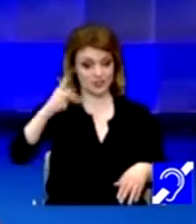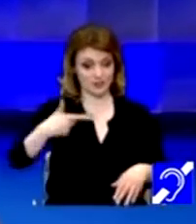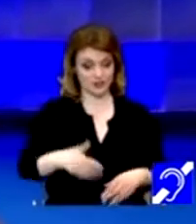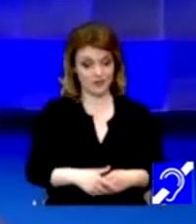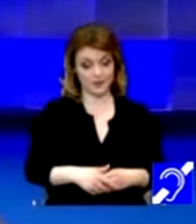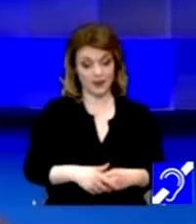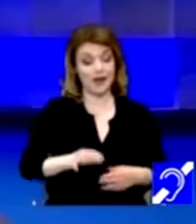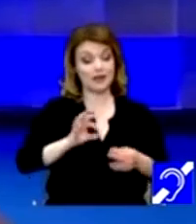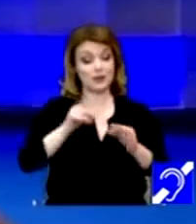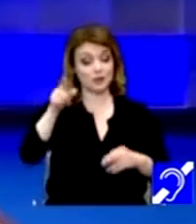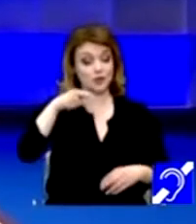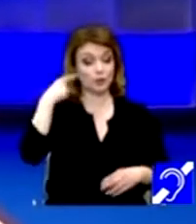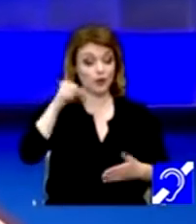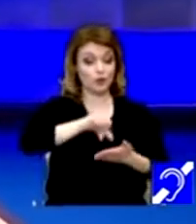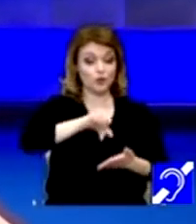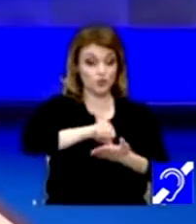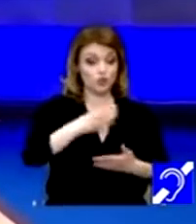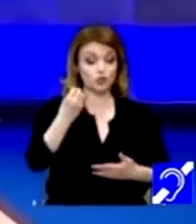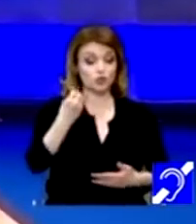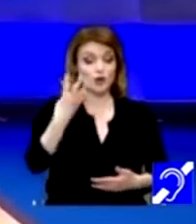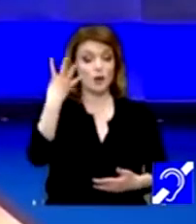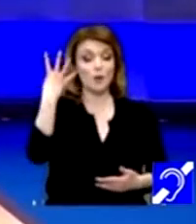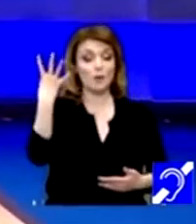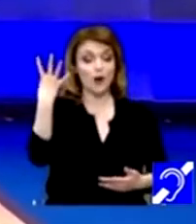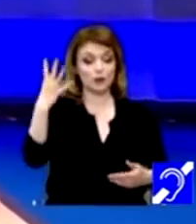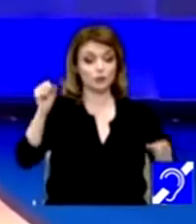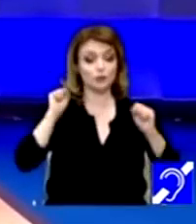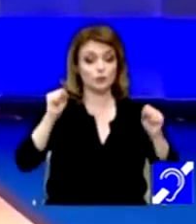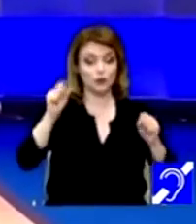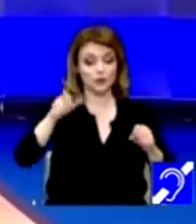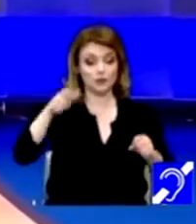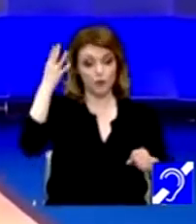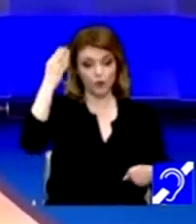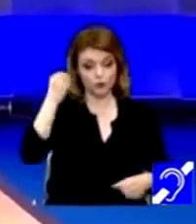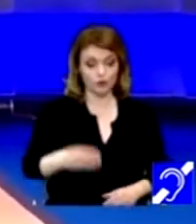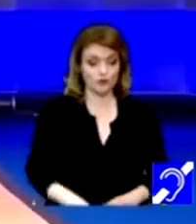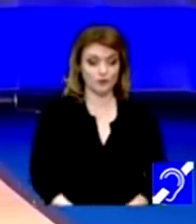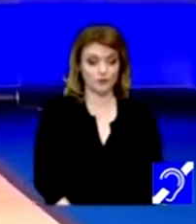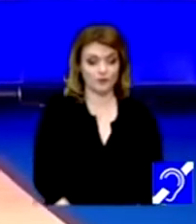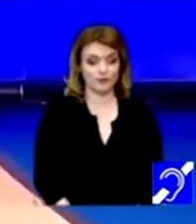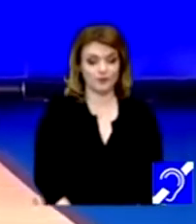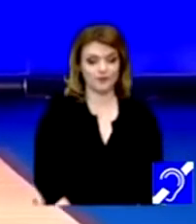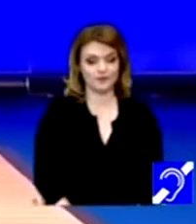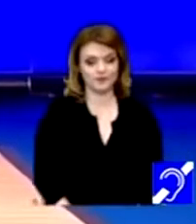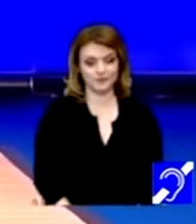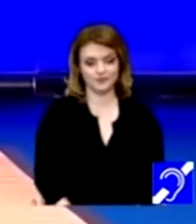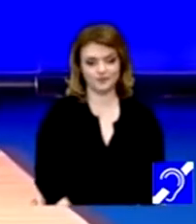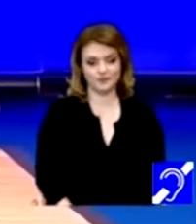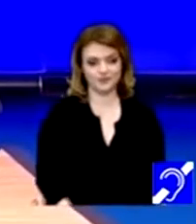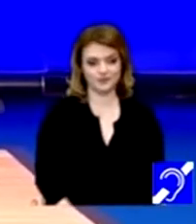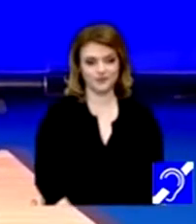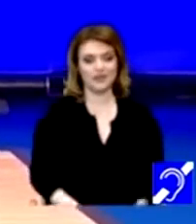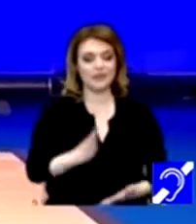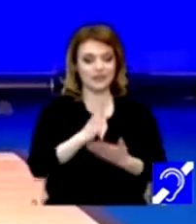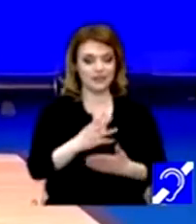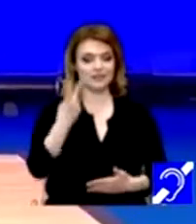La competiția din Rusia participă încă 4 sportivi basarabeni. Este vorba de Tudor Bratu, Artyom Grițenco, Elena Câlcic